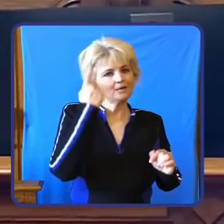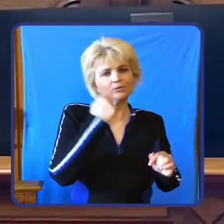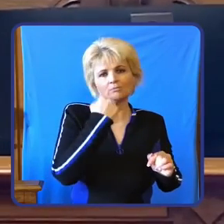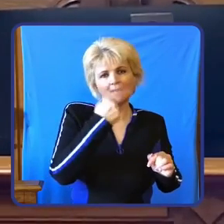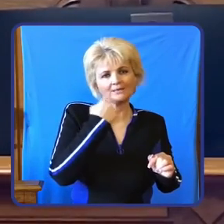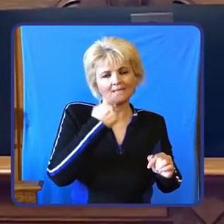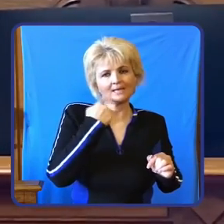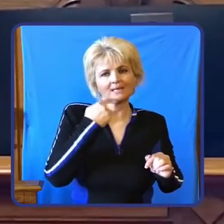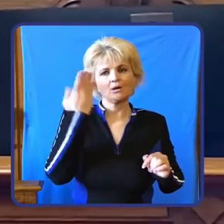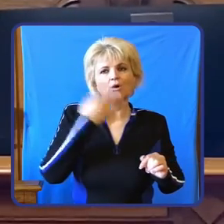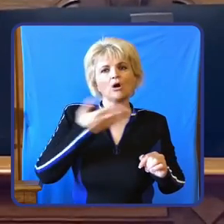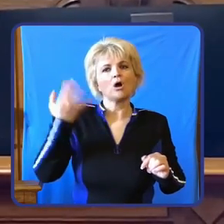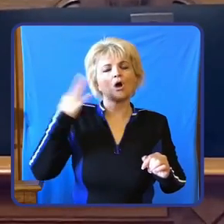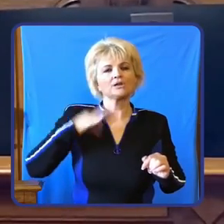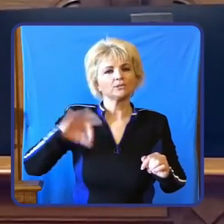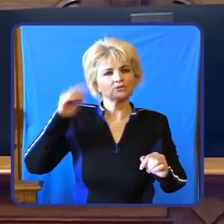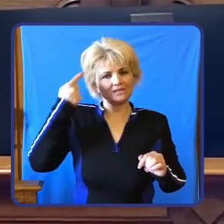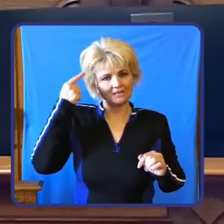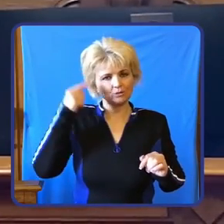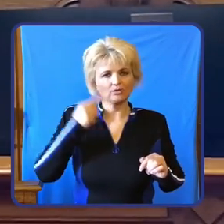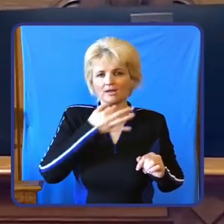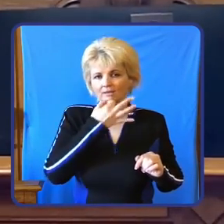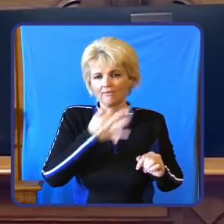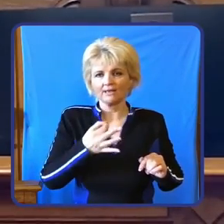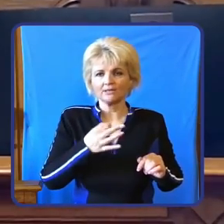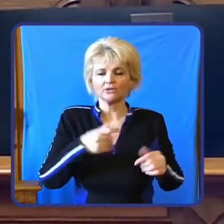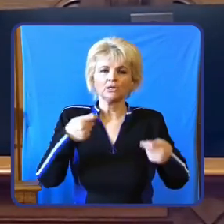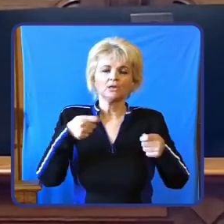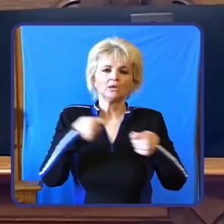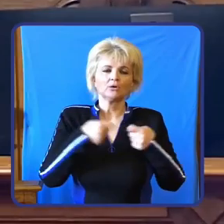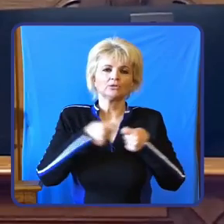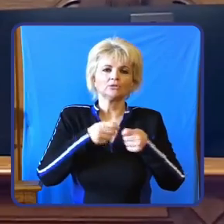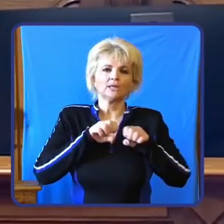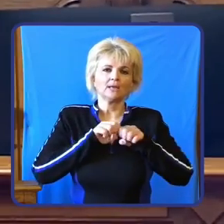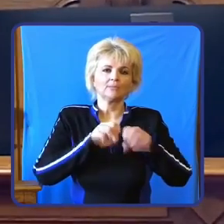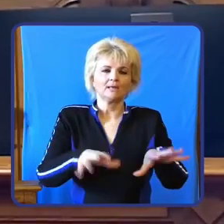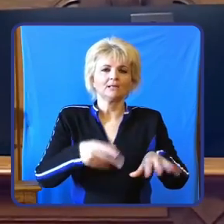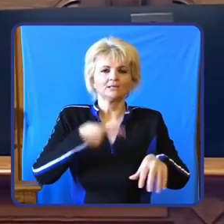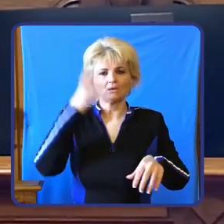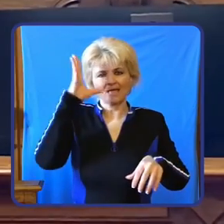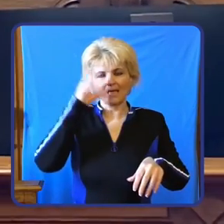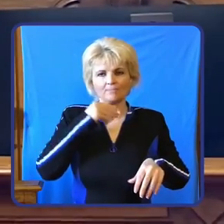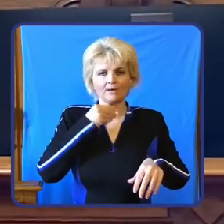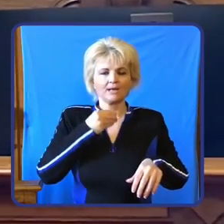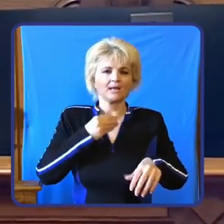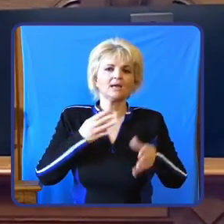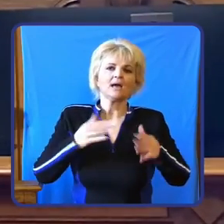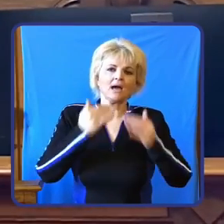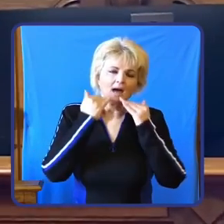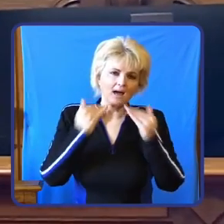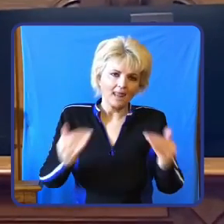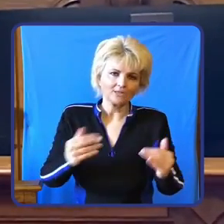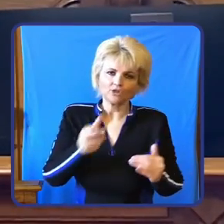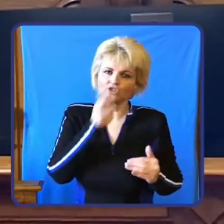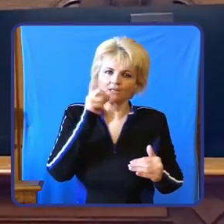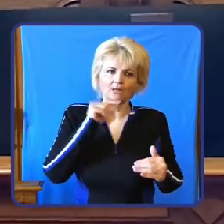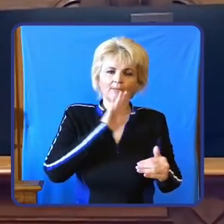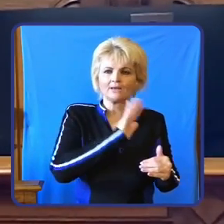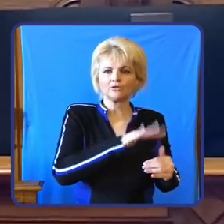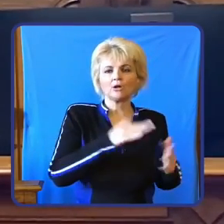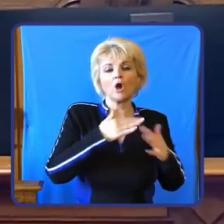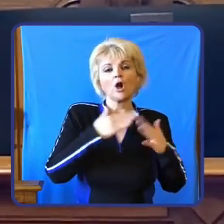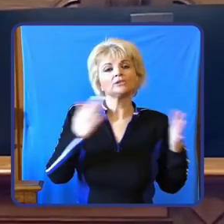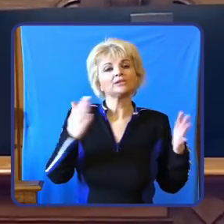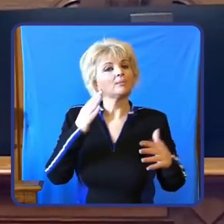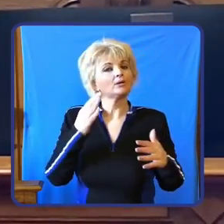már a hasznos idióta kifejezésnél tartunk, akkor a közösségi médiás szakembereink azok rendkívül hálásak Cseri Tamásnak, hiszen óriási